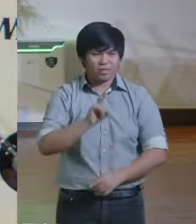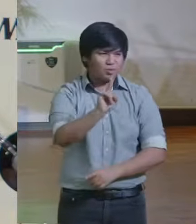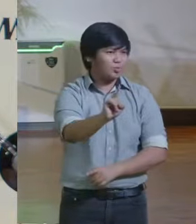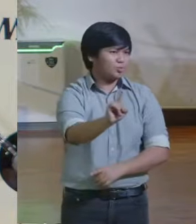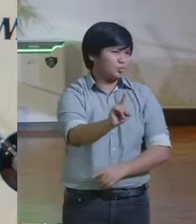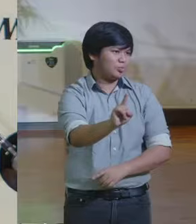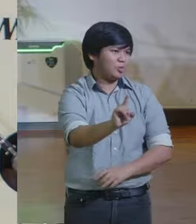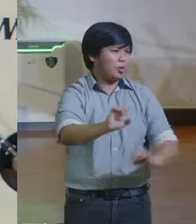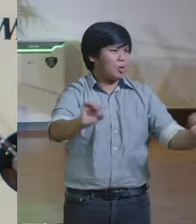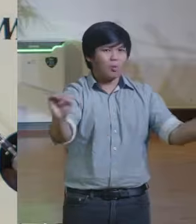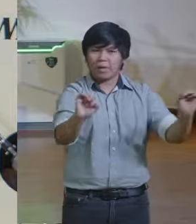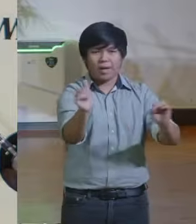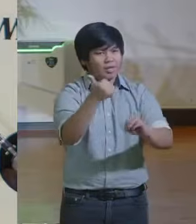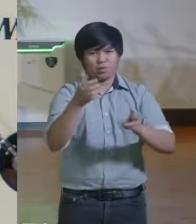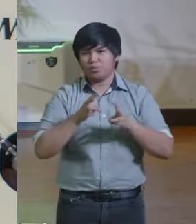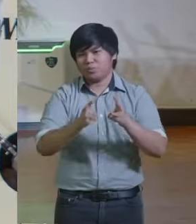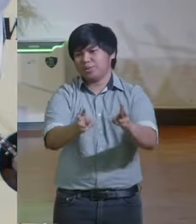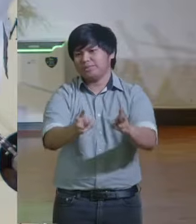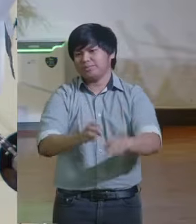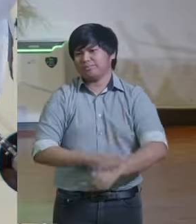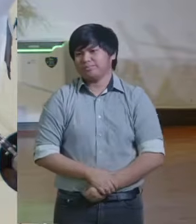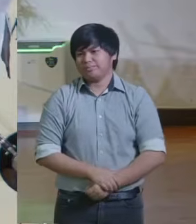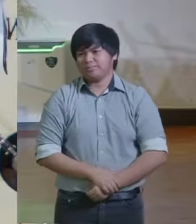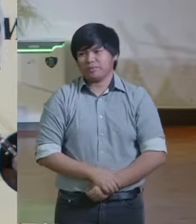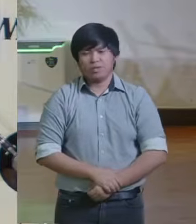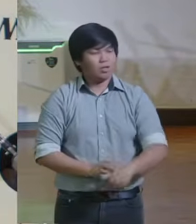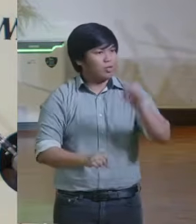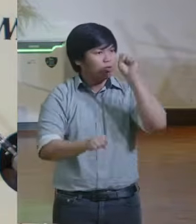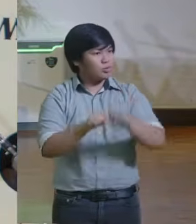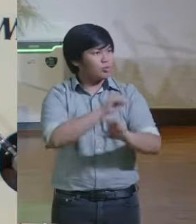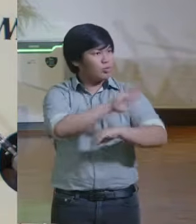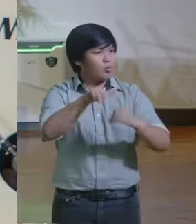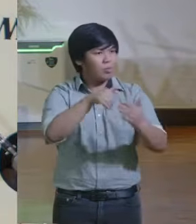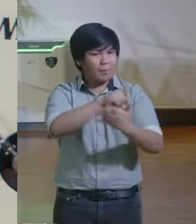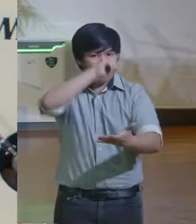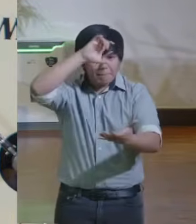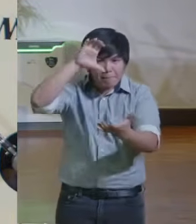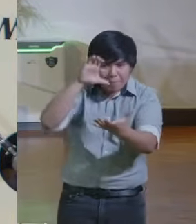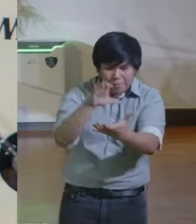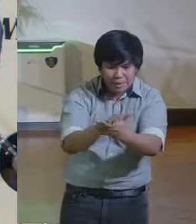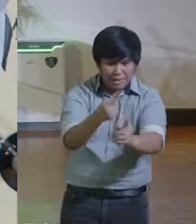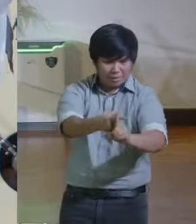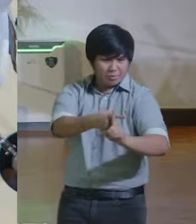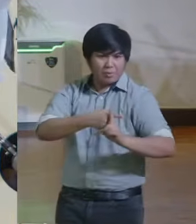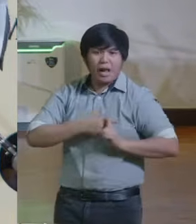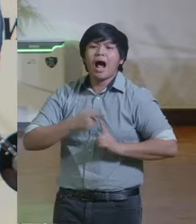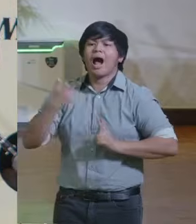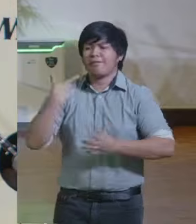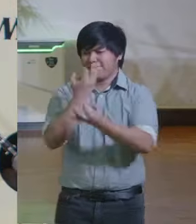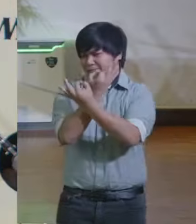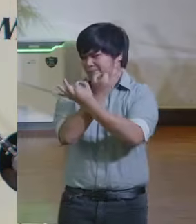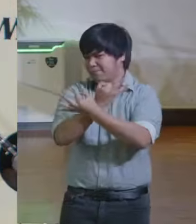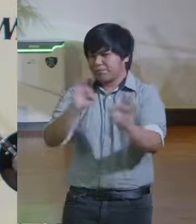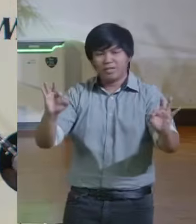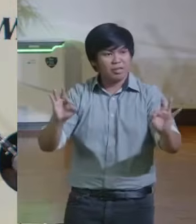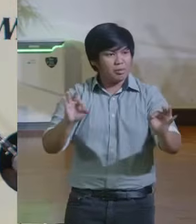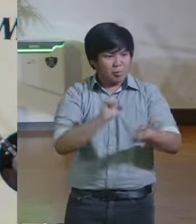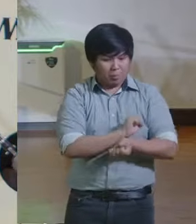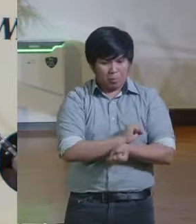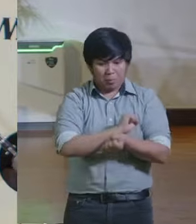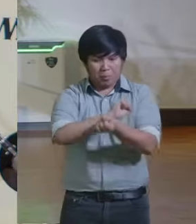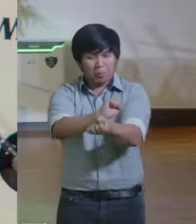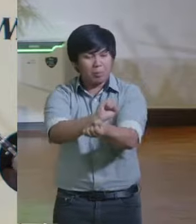lamang. Dahil dito, ang lahat ng mga mananampalataya ay may kalayaan na mula sa